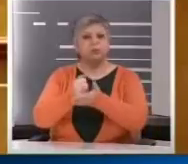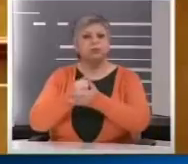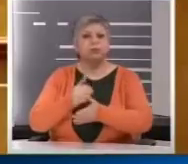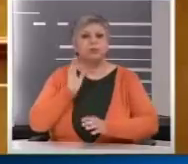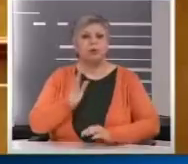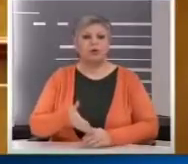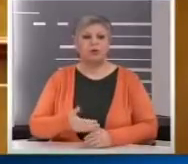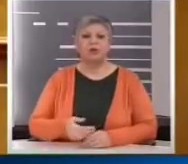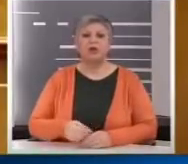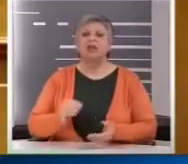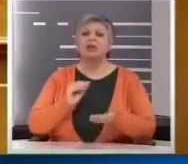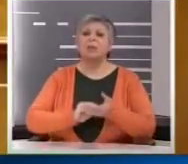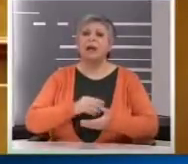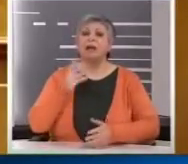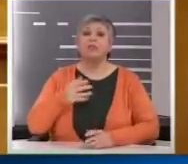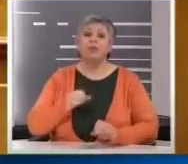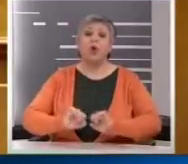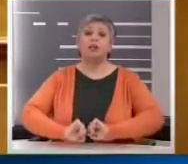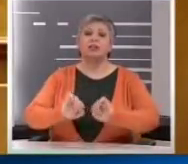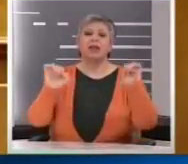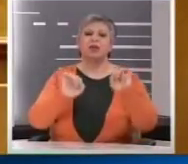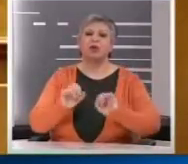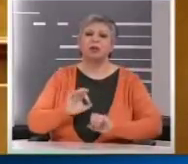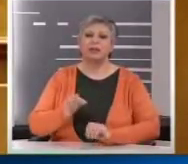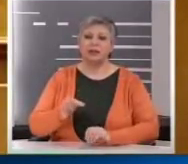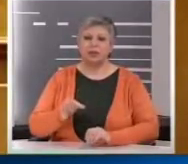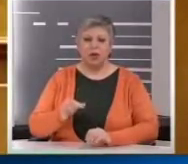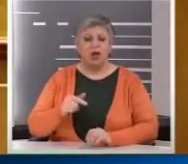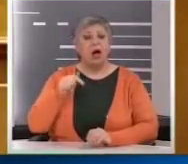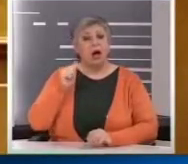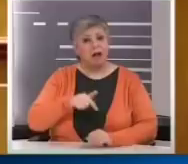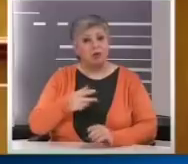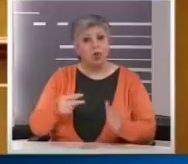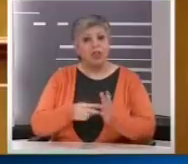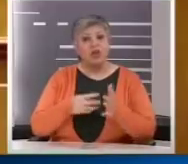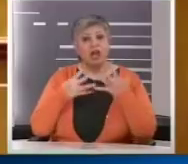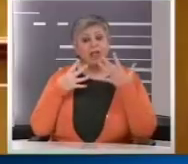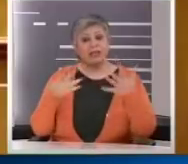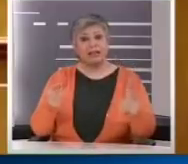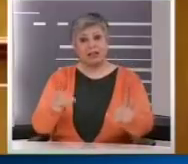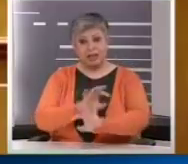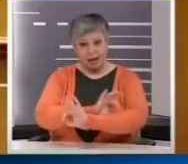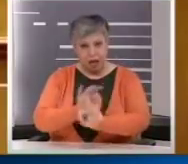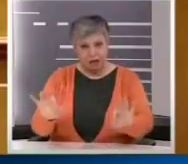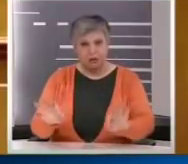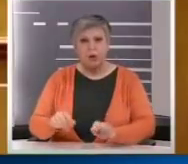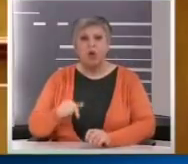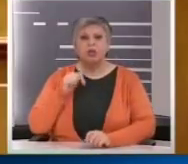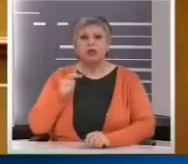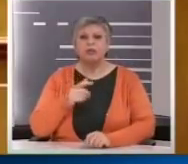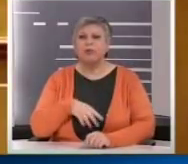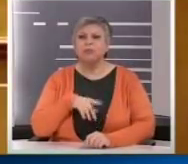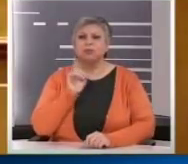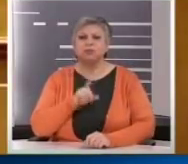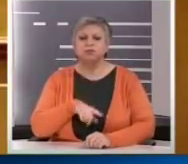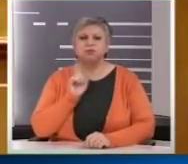γιατί ανοίξαμε το νοσοκομείο Σαντορίνης, το οποίο ήταν έτοιμο από το 2009, αλλά είχατε ετοιμαστεί να το πουλήσετε για να γίνει ξενοδοχείο και σπα.